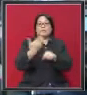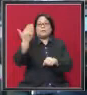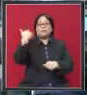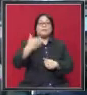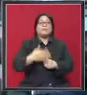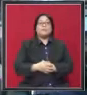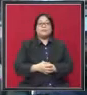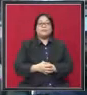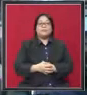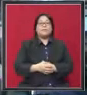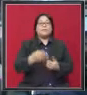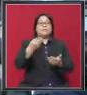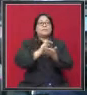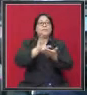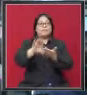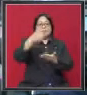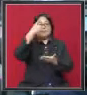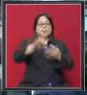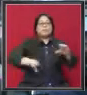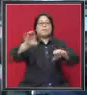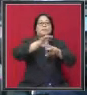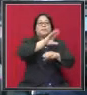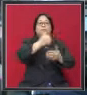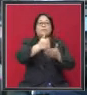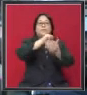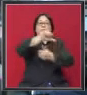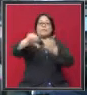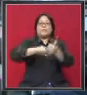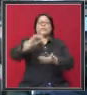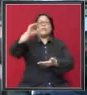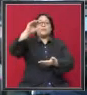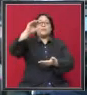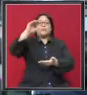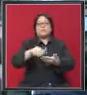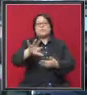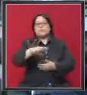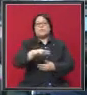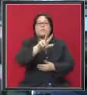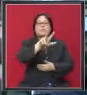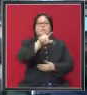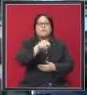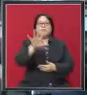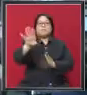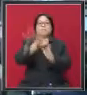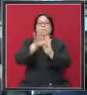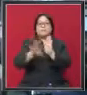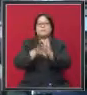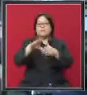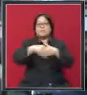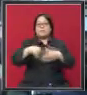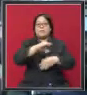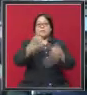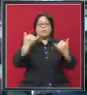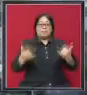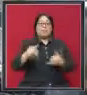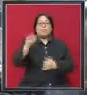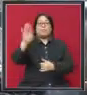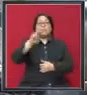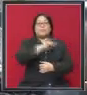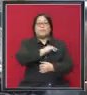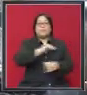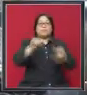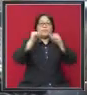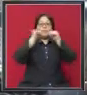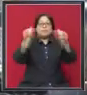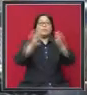lepas, peruntukan untuk subsidi dan bantuan sosial kita telah berkurang lebih kurang dalam 3.5 bilion. Dan pada hari ini Yang Berhormat